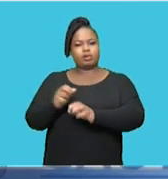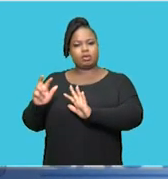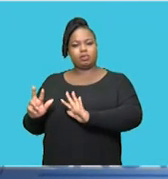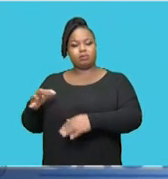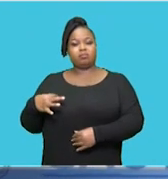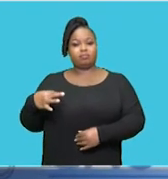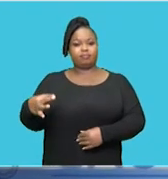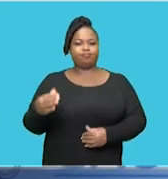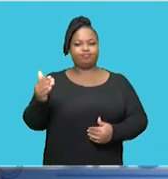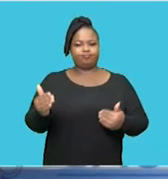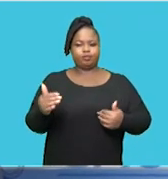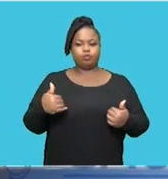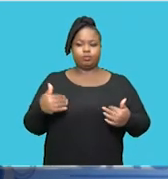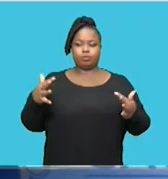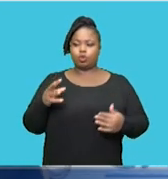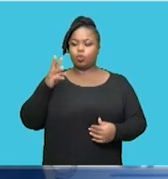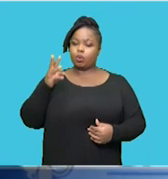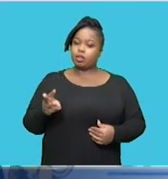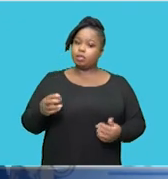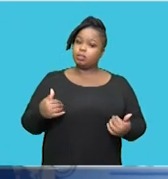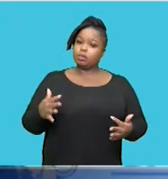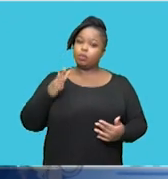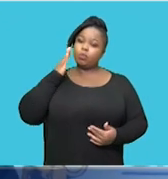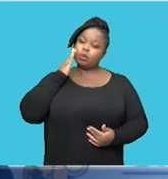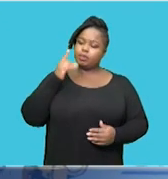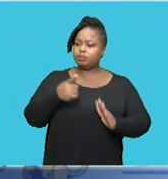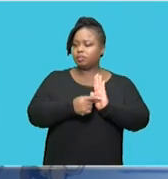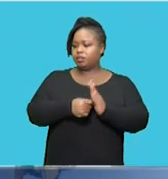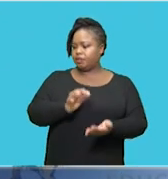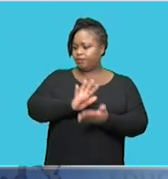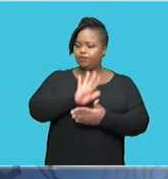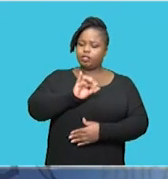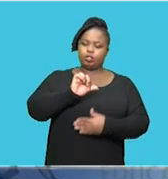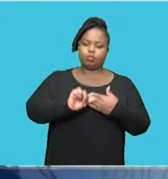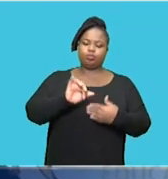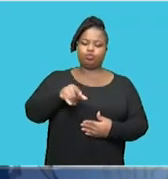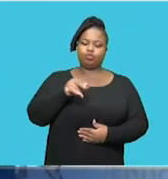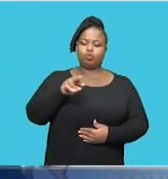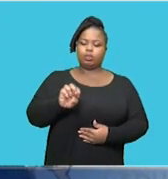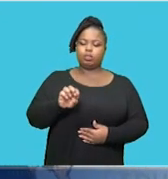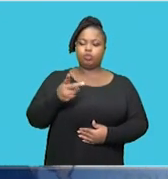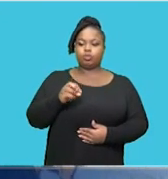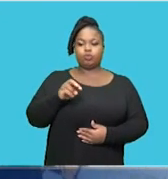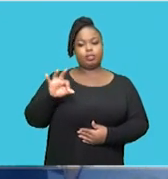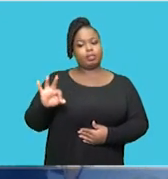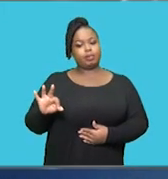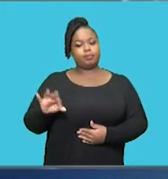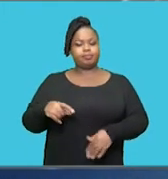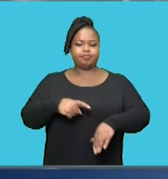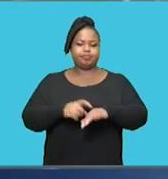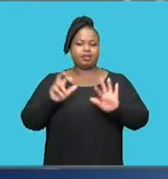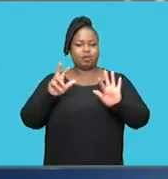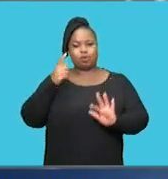period will be open From the 15th of June 2023 at 8